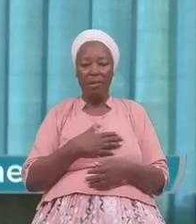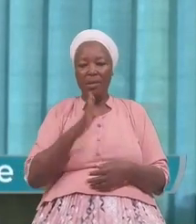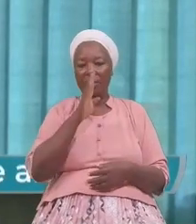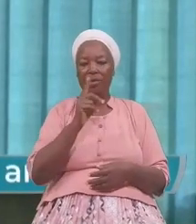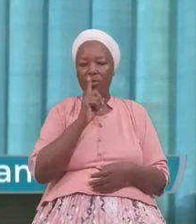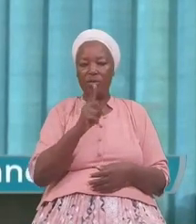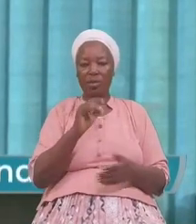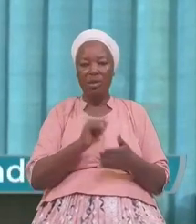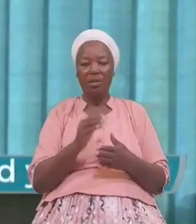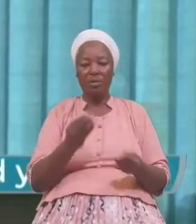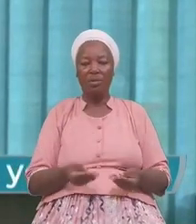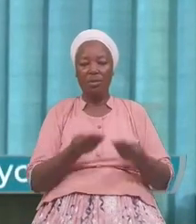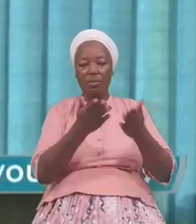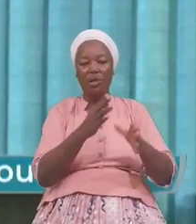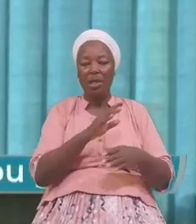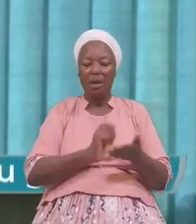Veillez à remplir.